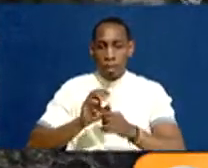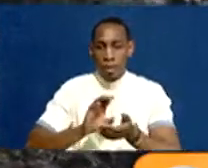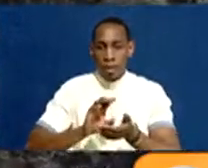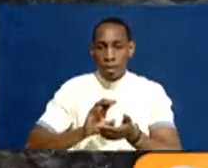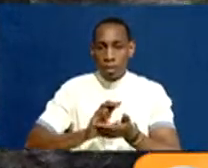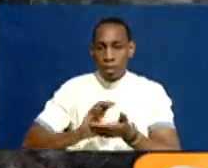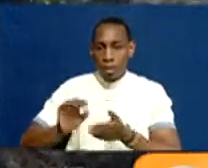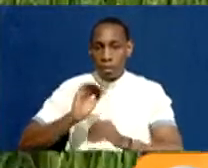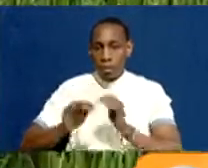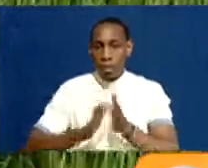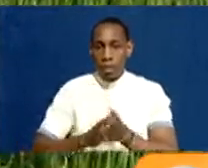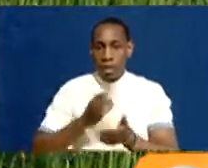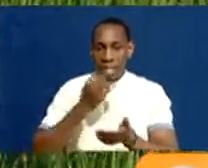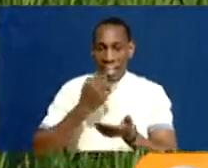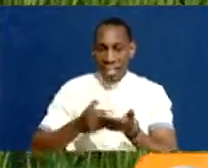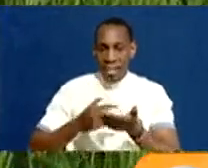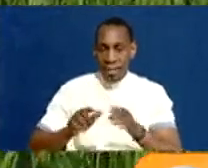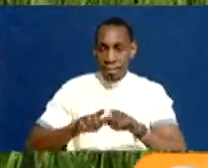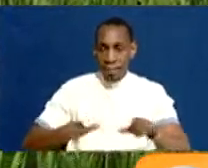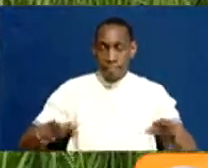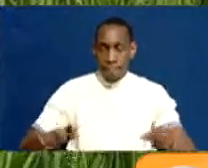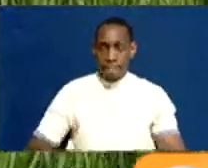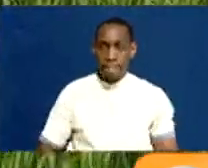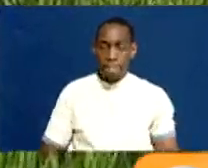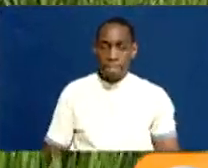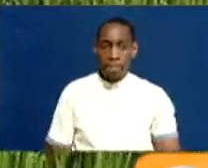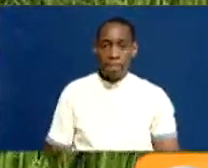maji katika mashamba yote ya mpunga eneo hilo. Safin H.